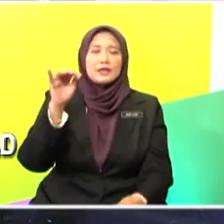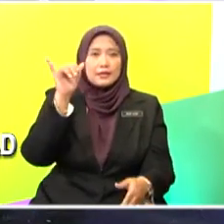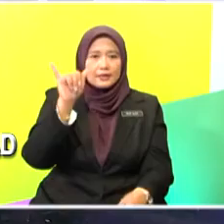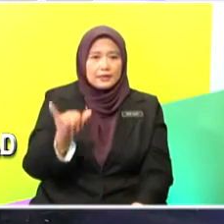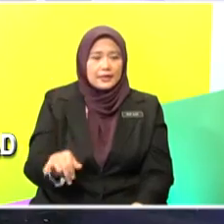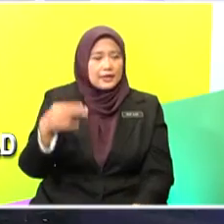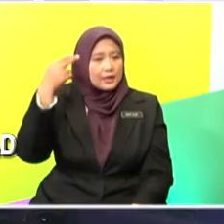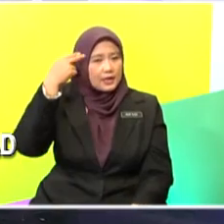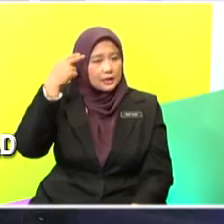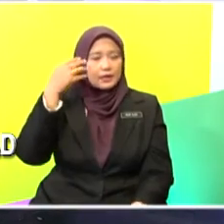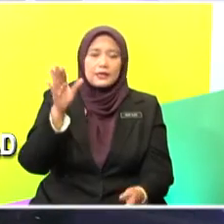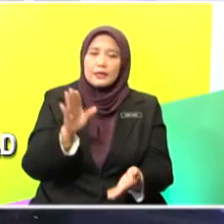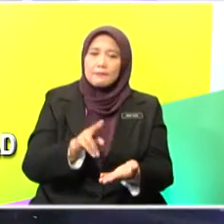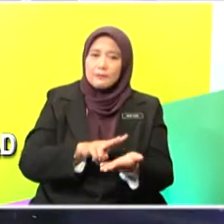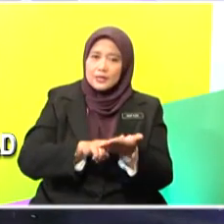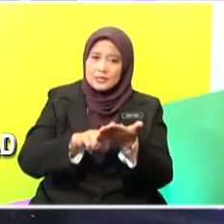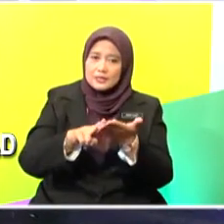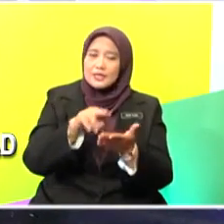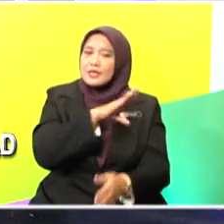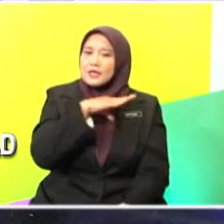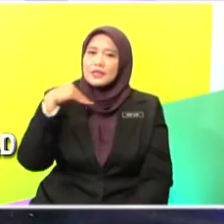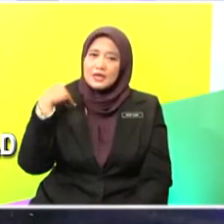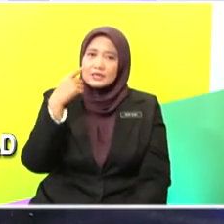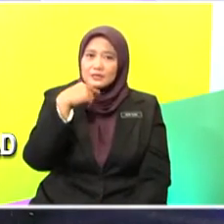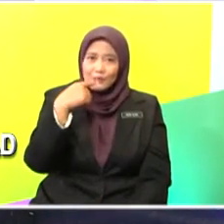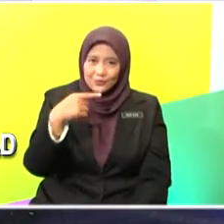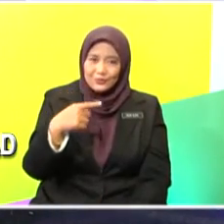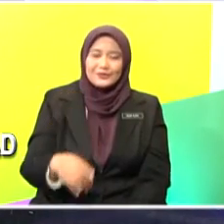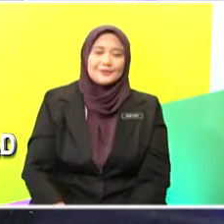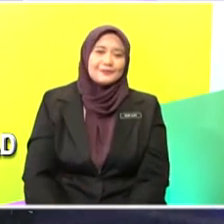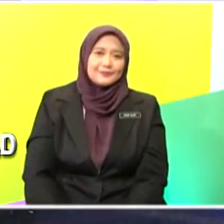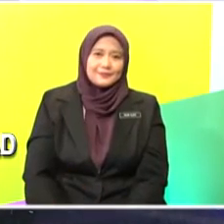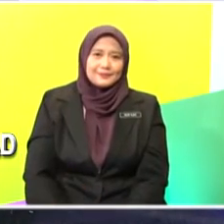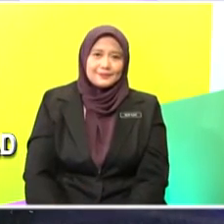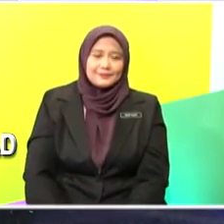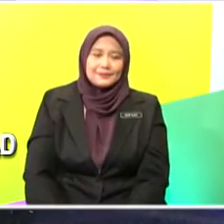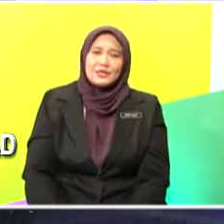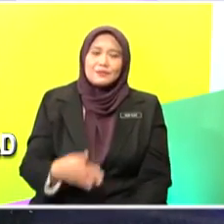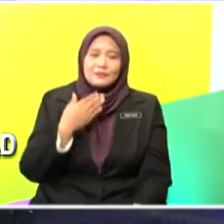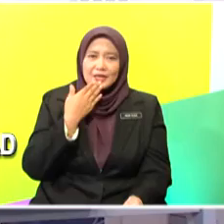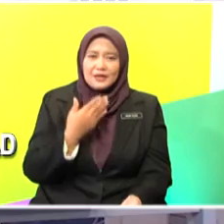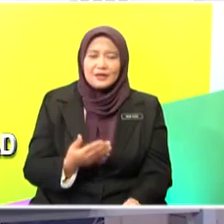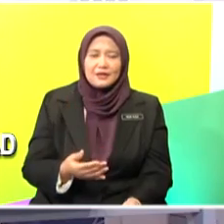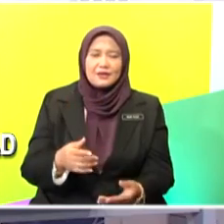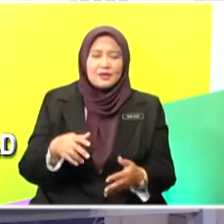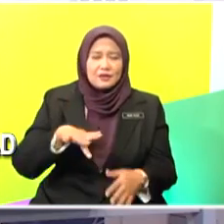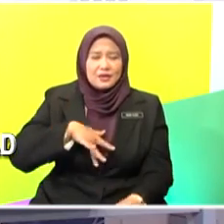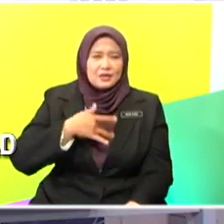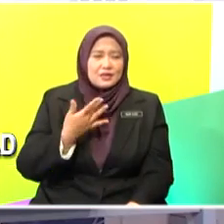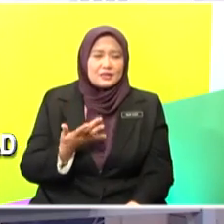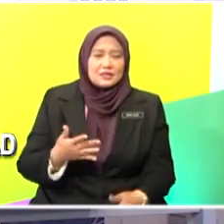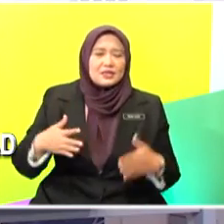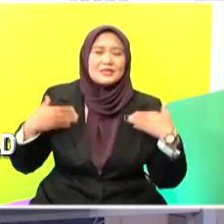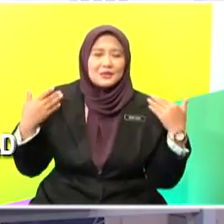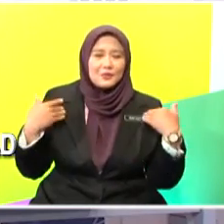cikgu. Huruf yang Hakim sebut. Senang. Okey, cikgu. Baik, cikgu. Saya rasa seronok hari ini dan saya nak mengucapkan